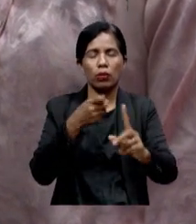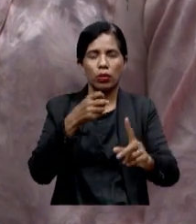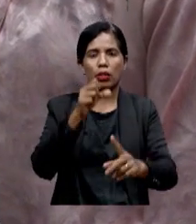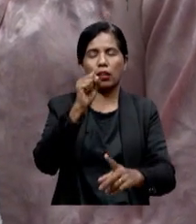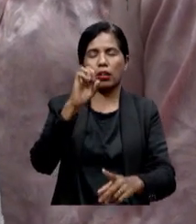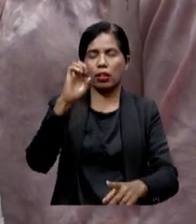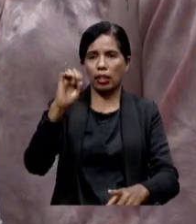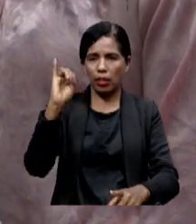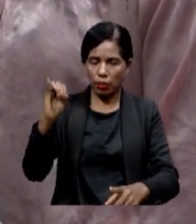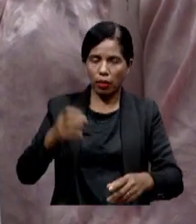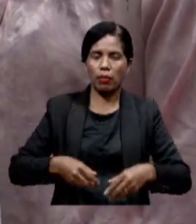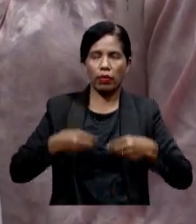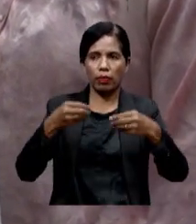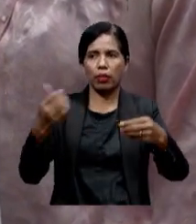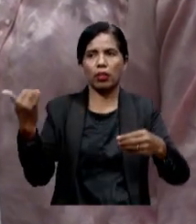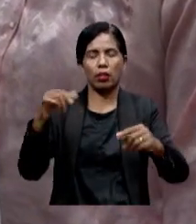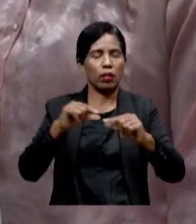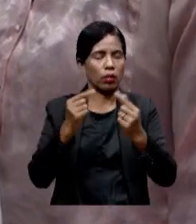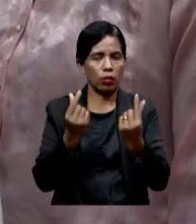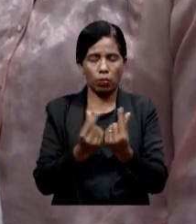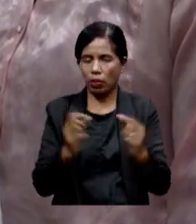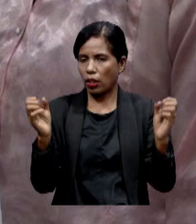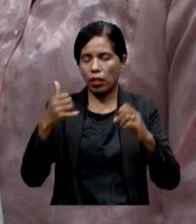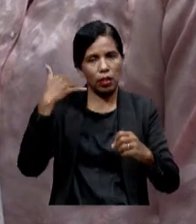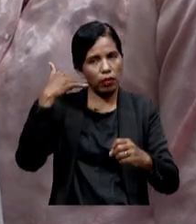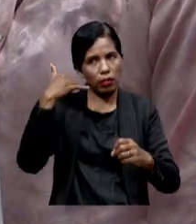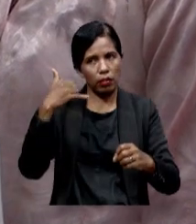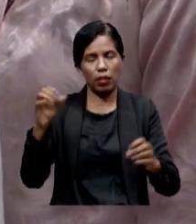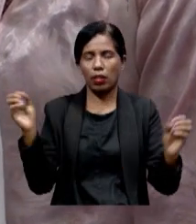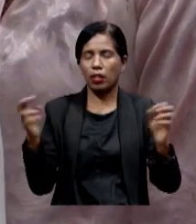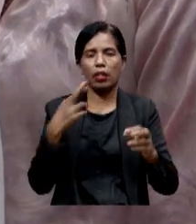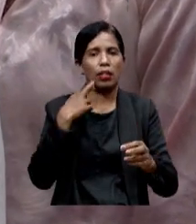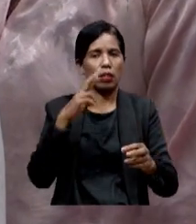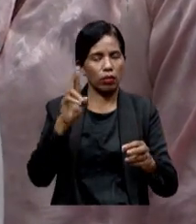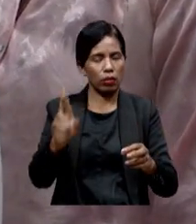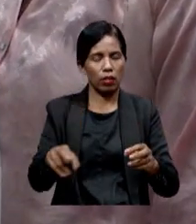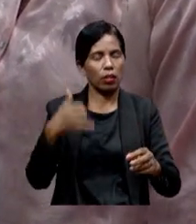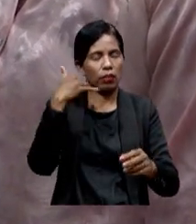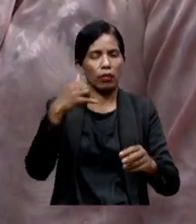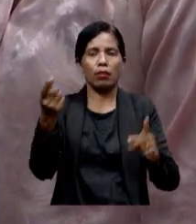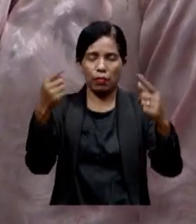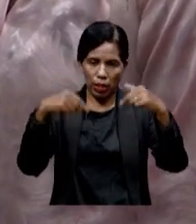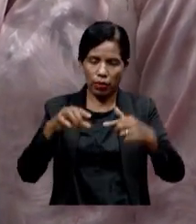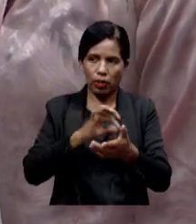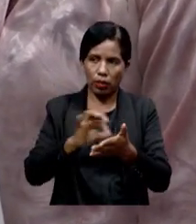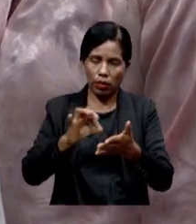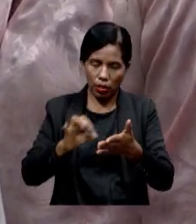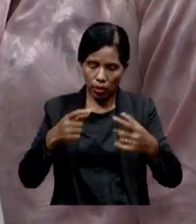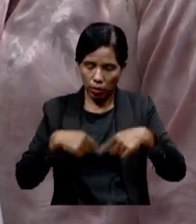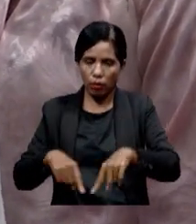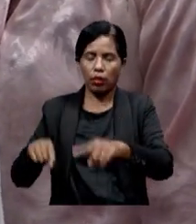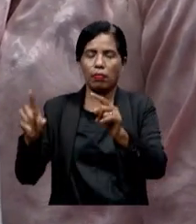entrega. Sira mos equipa Expo nunca telefoni. La iha resultado telefoni den mai ona atu asin akordu lori ba Expo Dubai